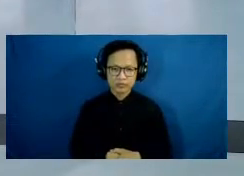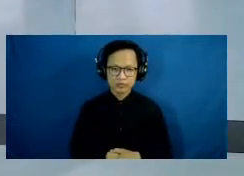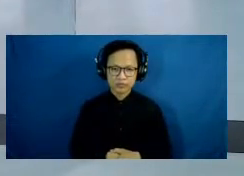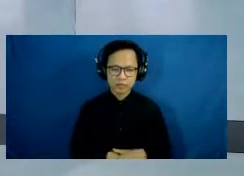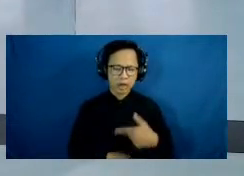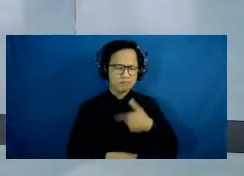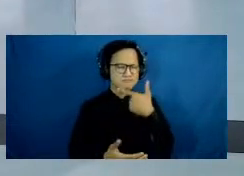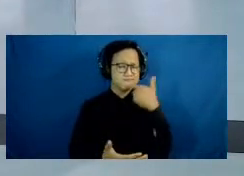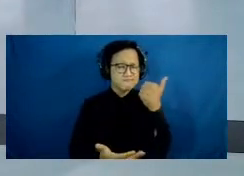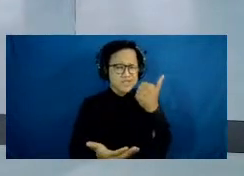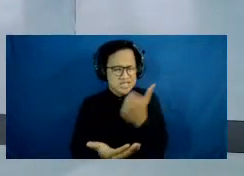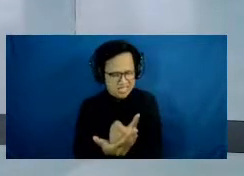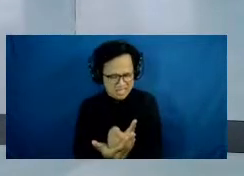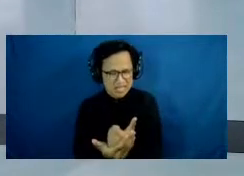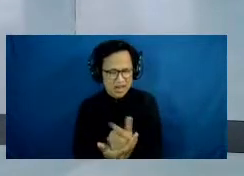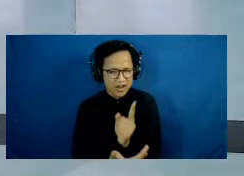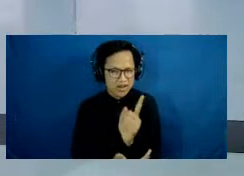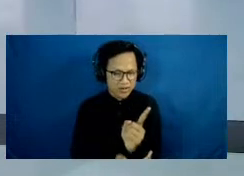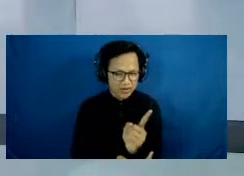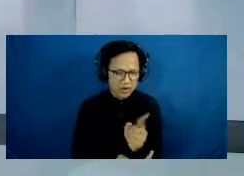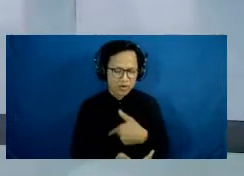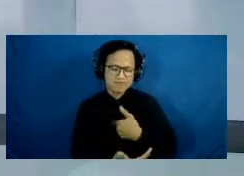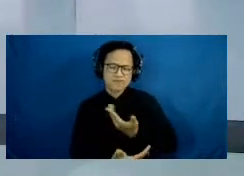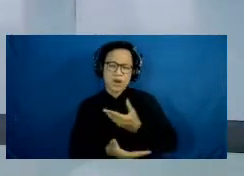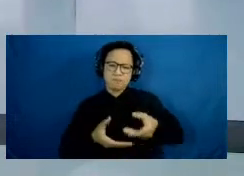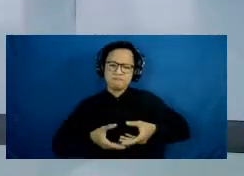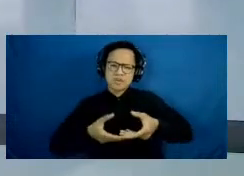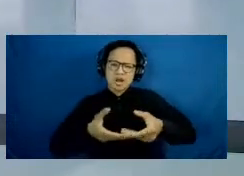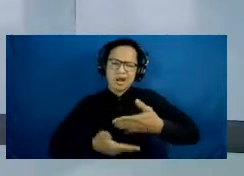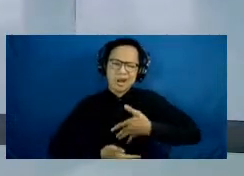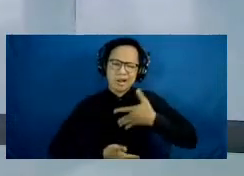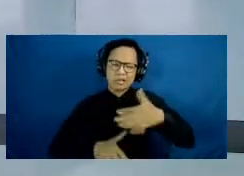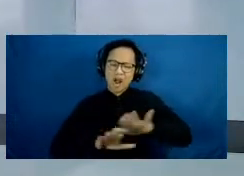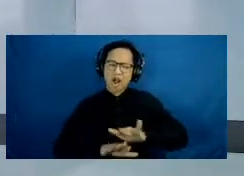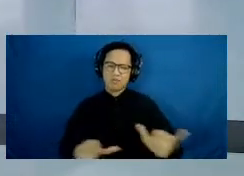ingin memberikan rasa aman terhadap